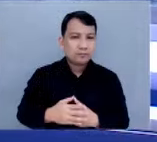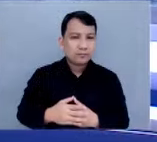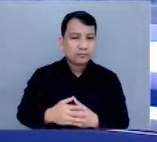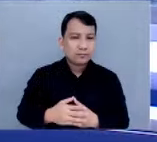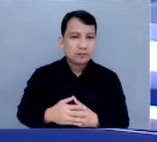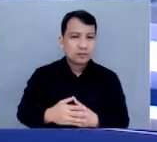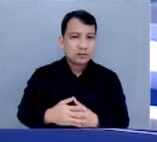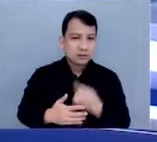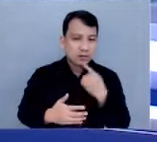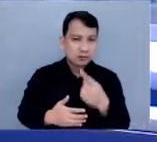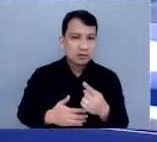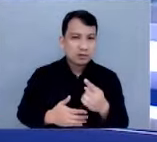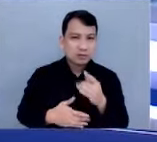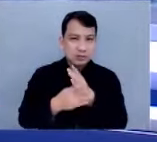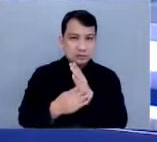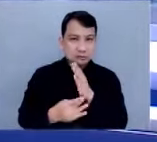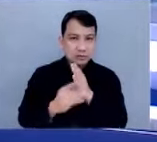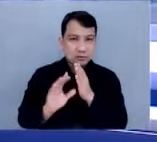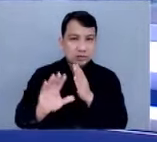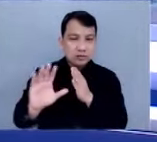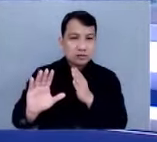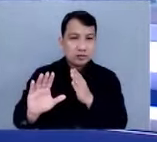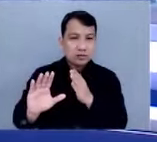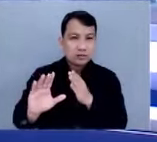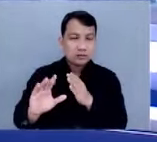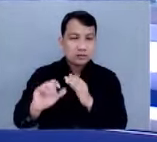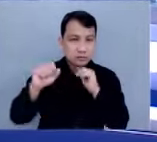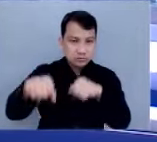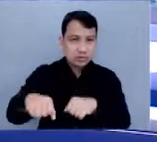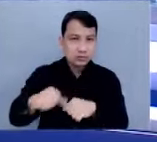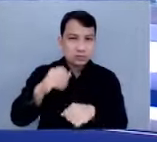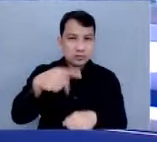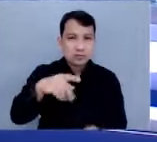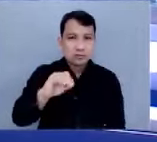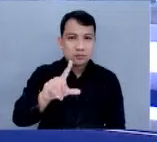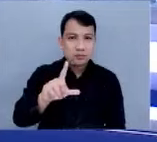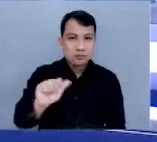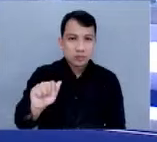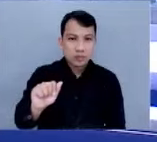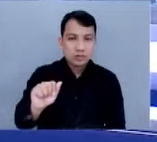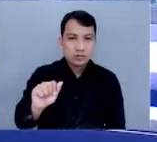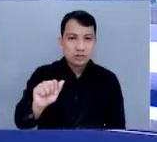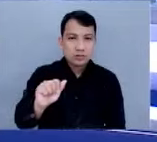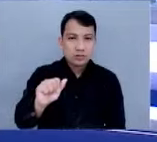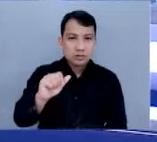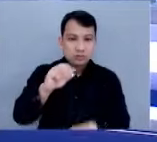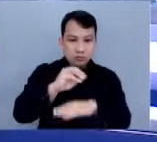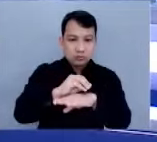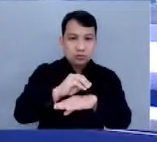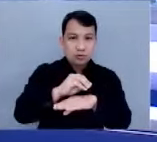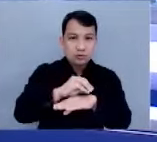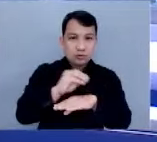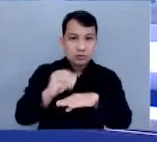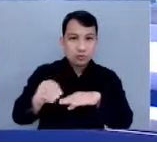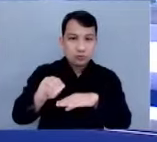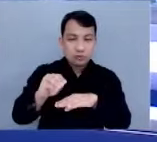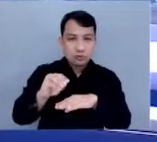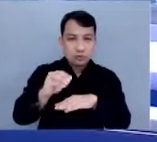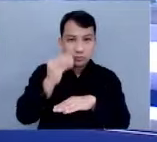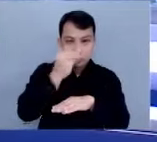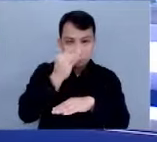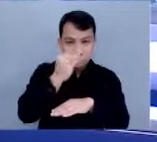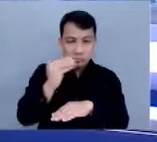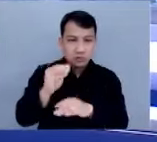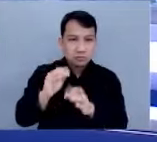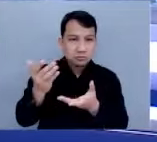Muli naman nagkaroon ng oil spill sa dagat sakop ng Pola Oriental, Mindoro. Posible raw na may nagtatapon ng langis sa dagat.